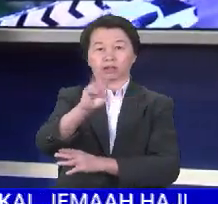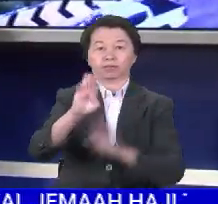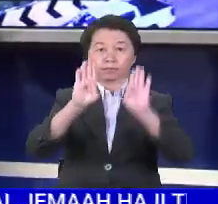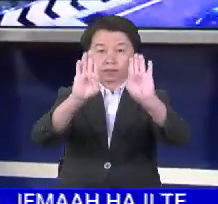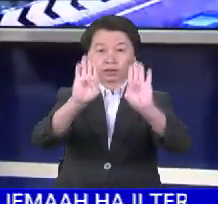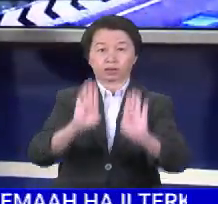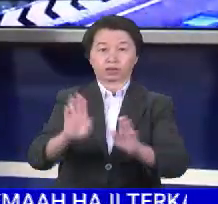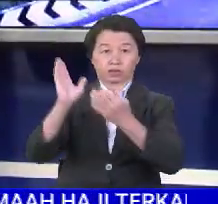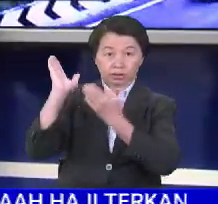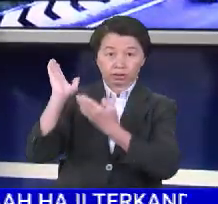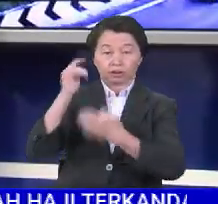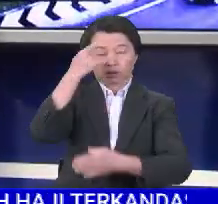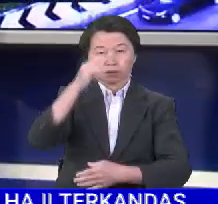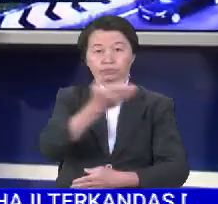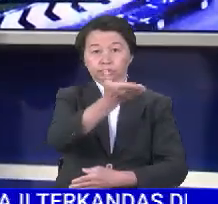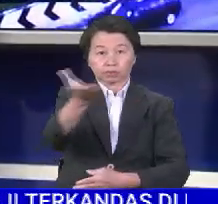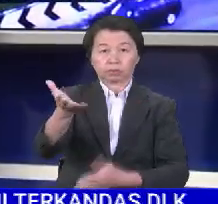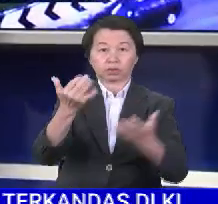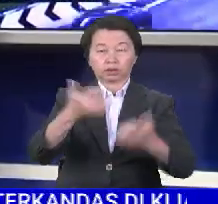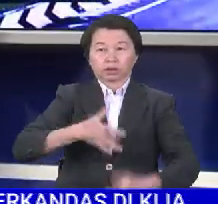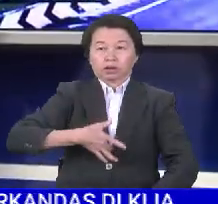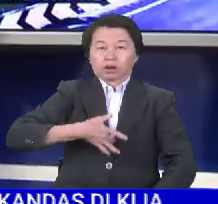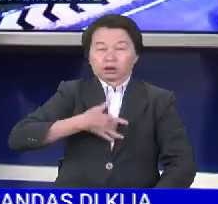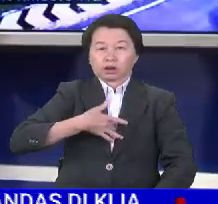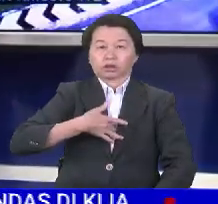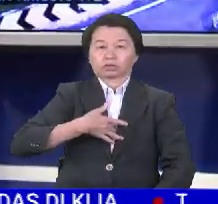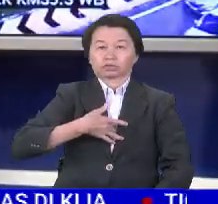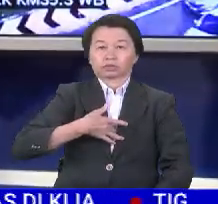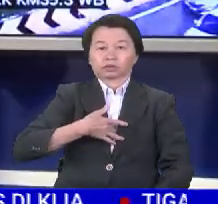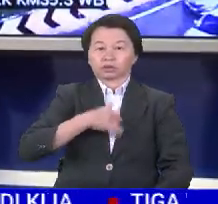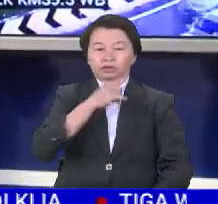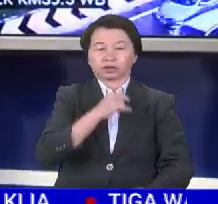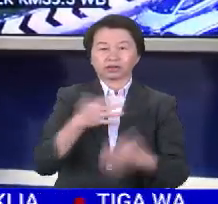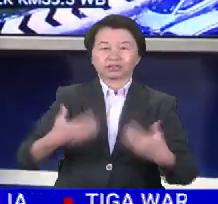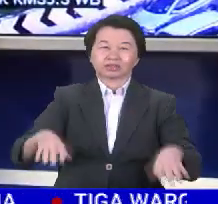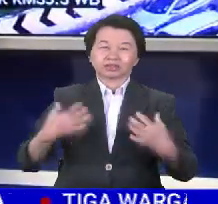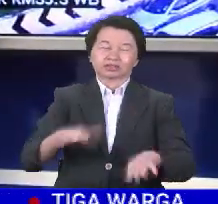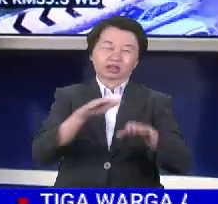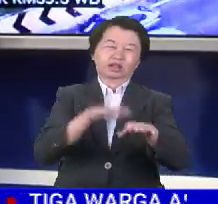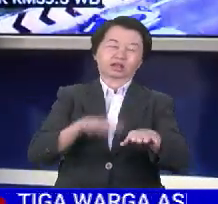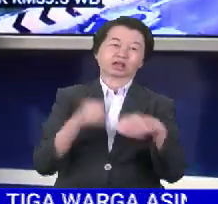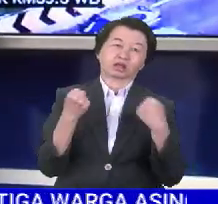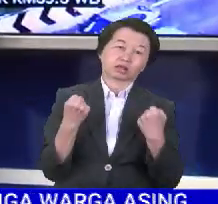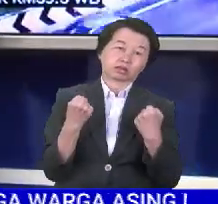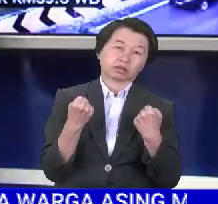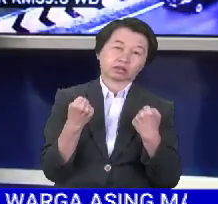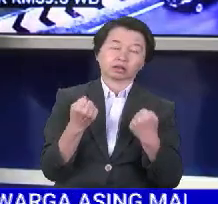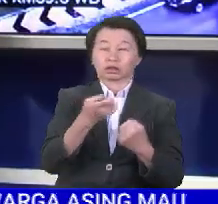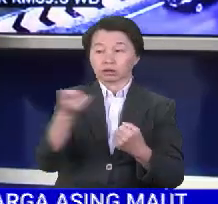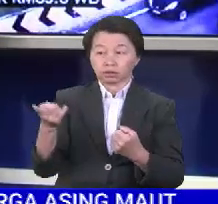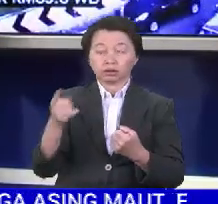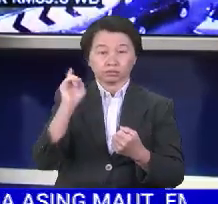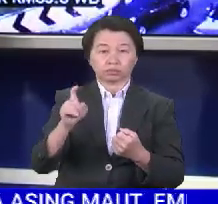ini. Dan bagi anda yang rasa tak tahan dengan kesesakan lebuh raya itu, anda